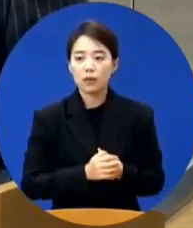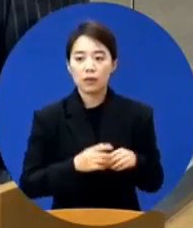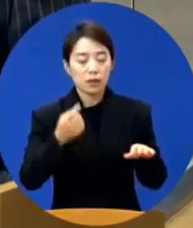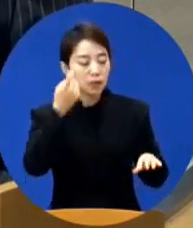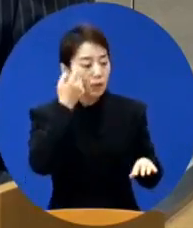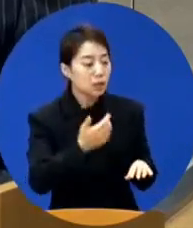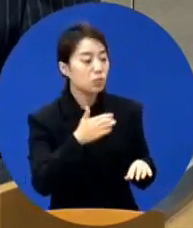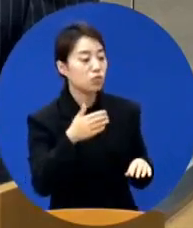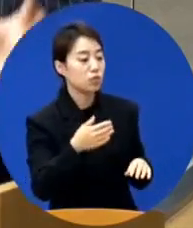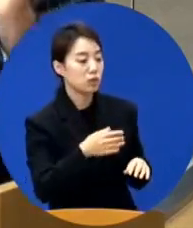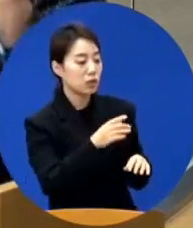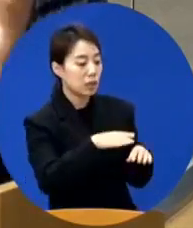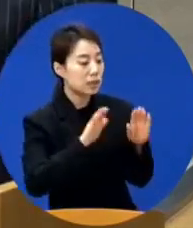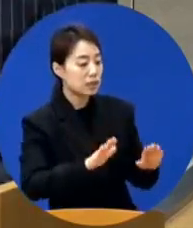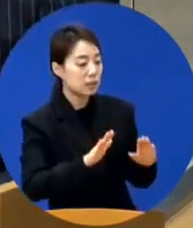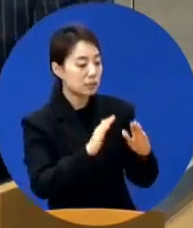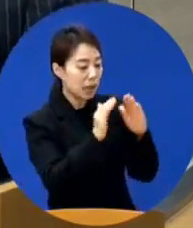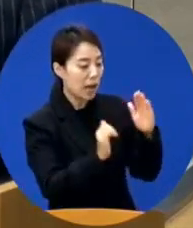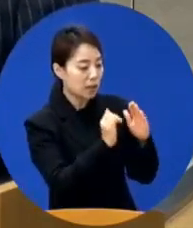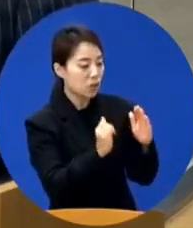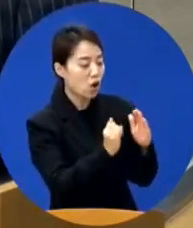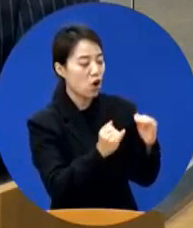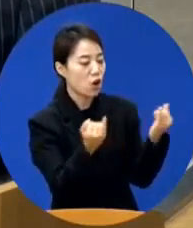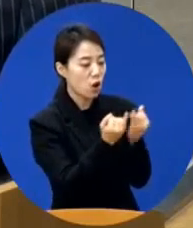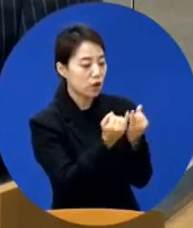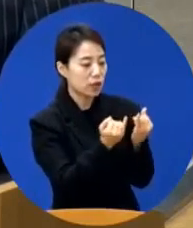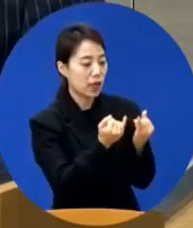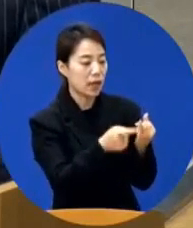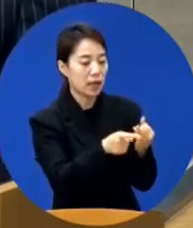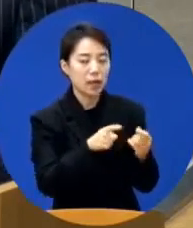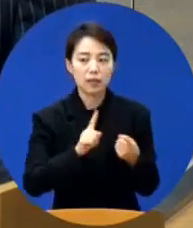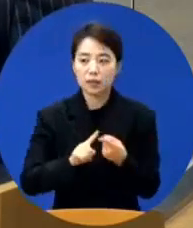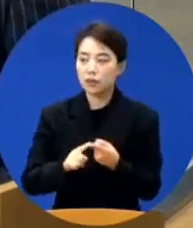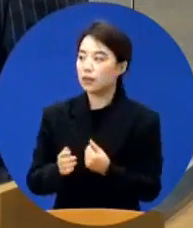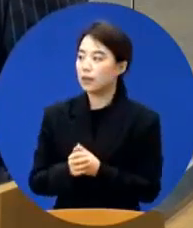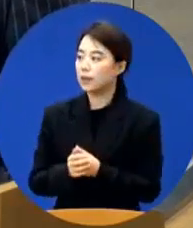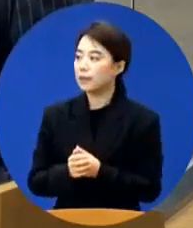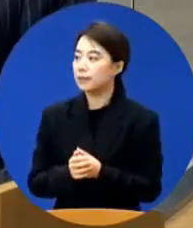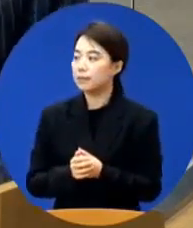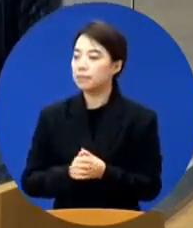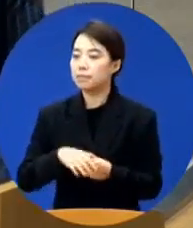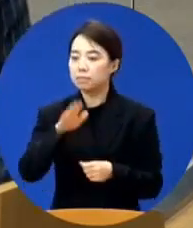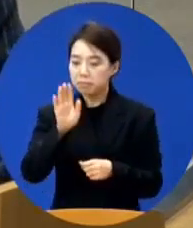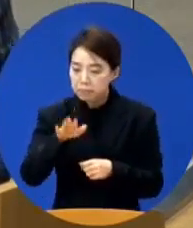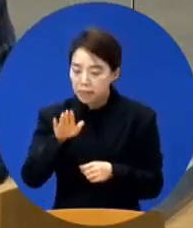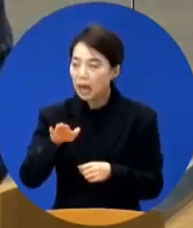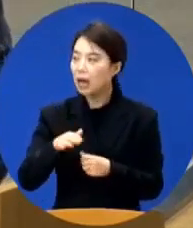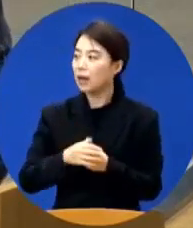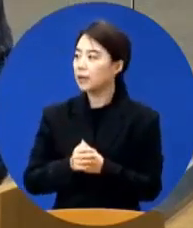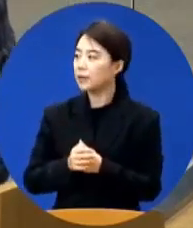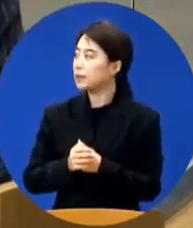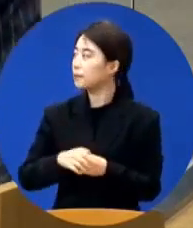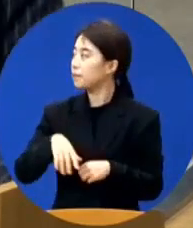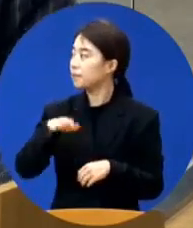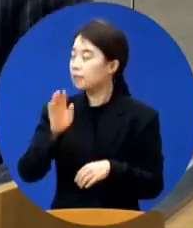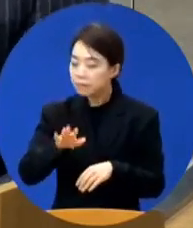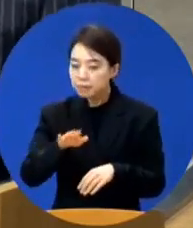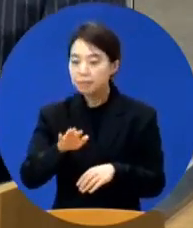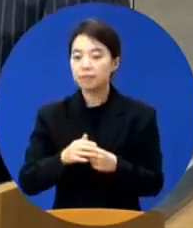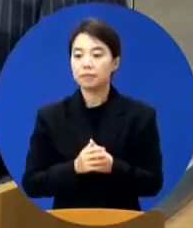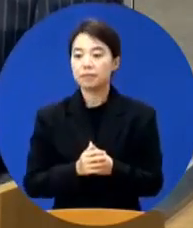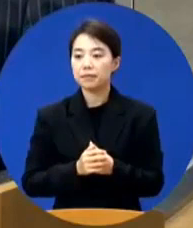안 해. 지금 가정주부 얘기하셨잖아요. 자, 제가 지금 설명을 하려고. 가정주부는 말씀드리려고 합니다. 강홍철 의원님, 지사님,